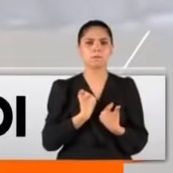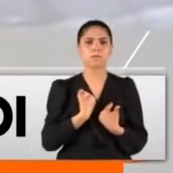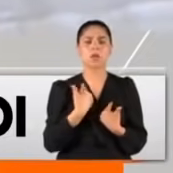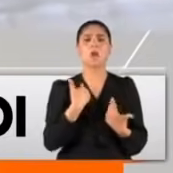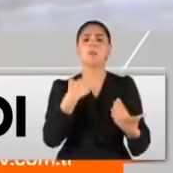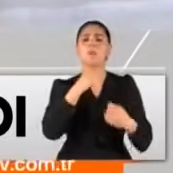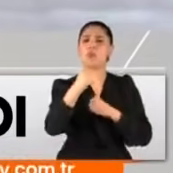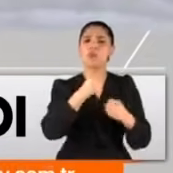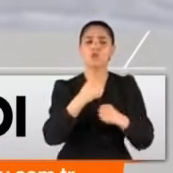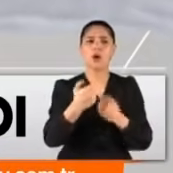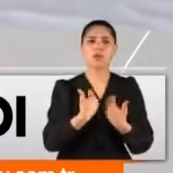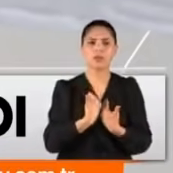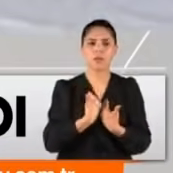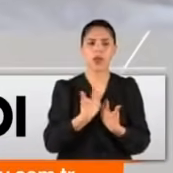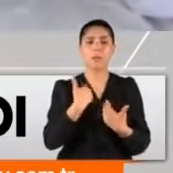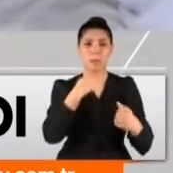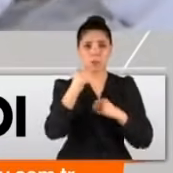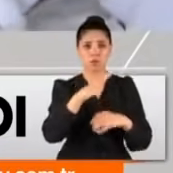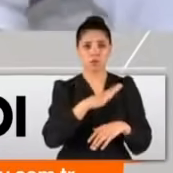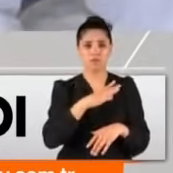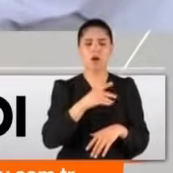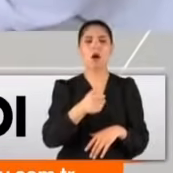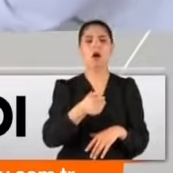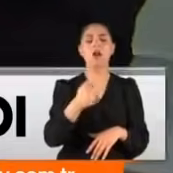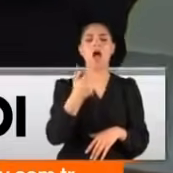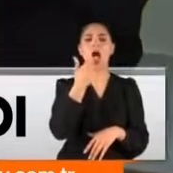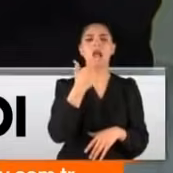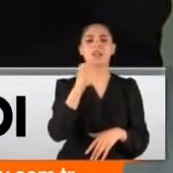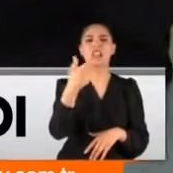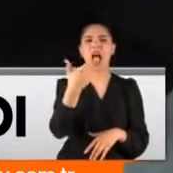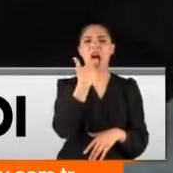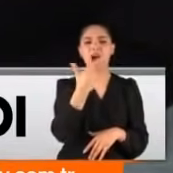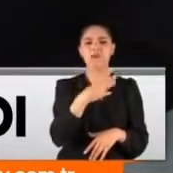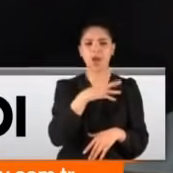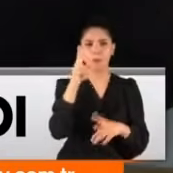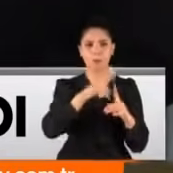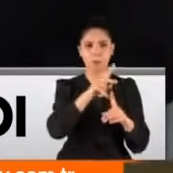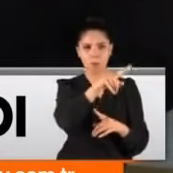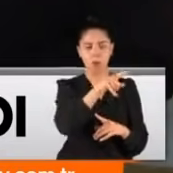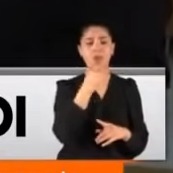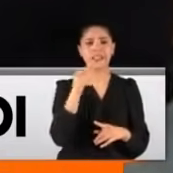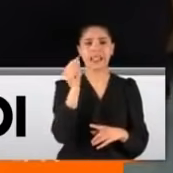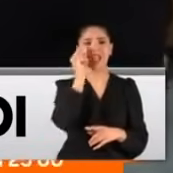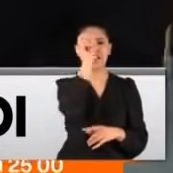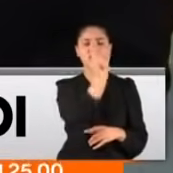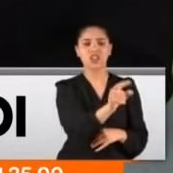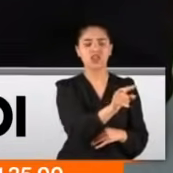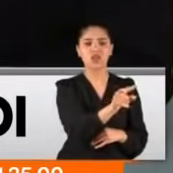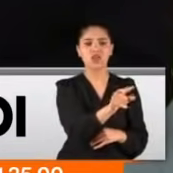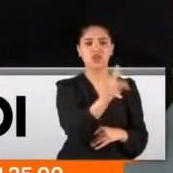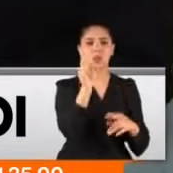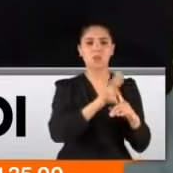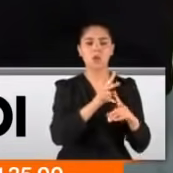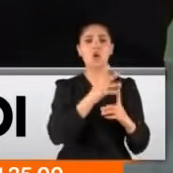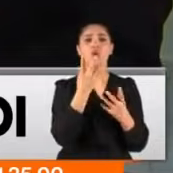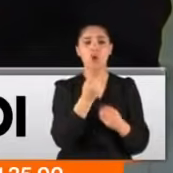Direndim. Ben direnince ağzıma silahını soktu. Düşünsenize, bir polisim diyen bir şahsiyet, polis